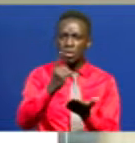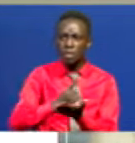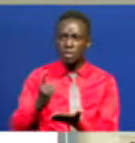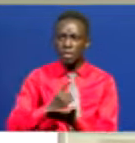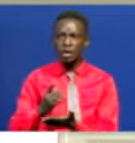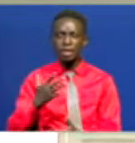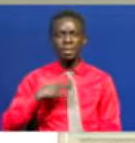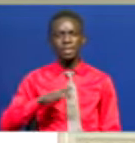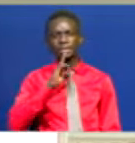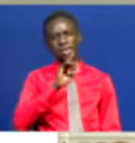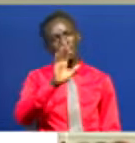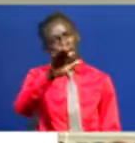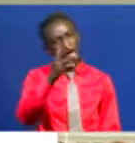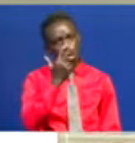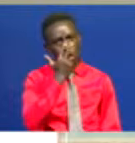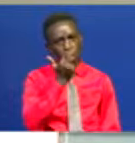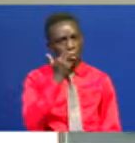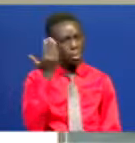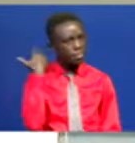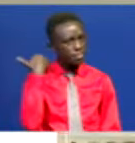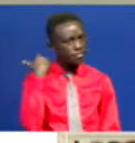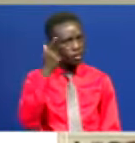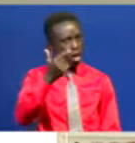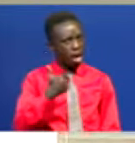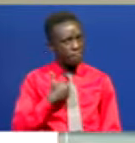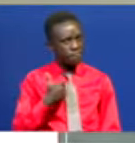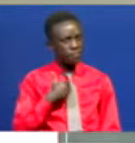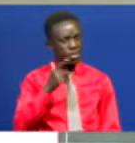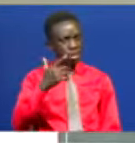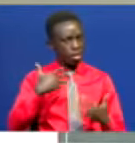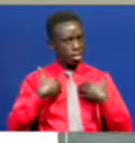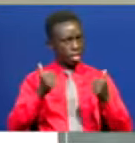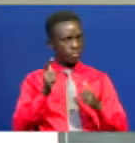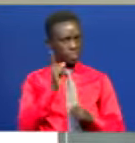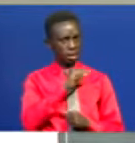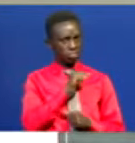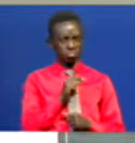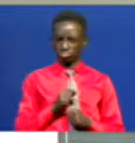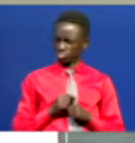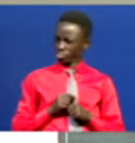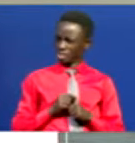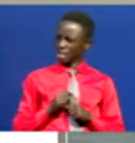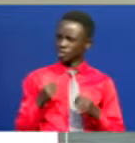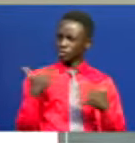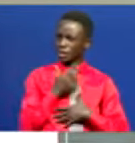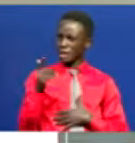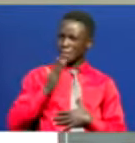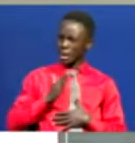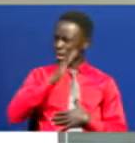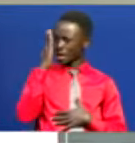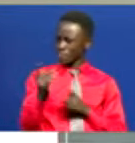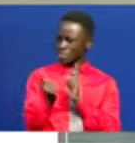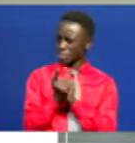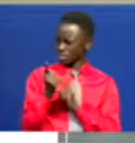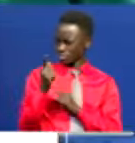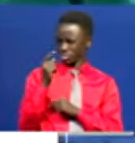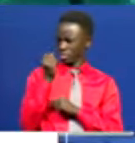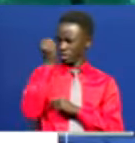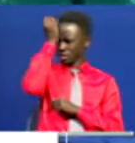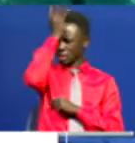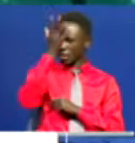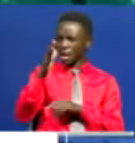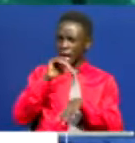ulikuwa nayo ulipona. And this is a person you haven't met, so you are like, okay, where did you get this information? Nakwambia